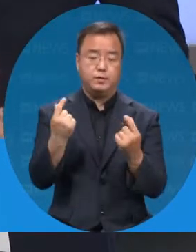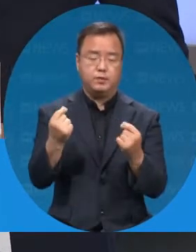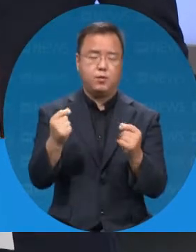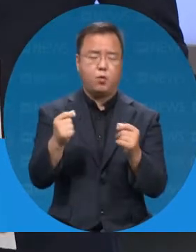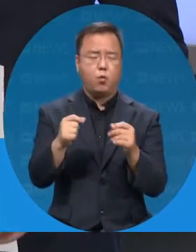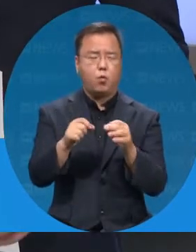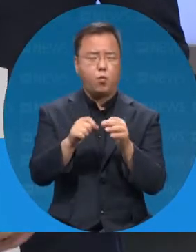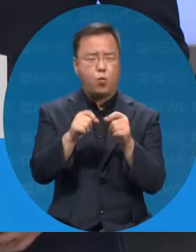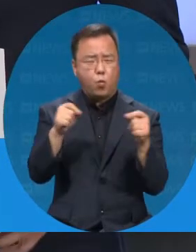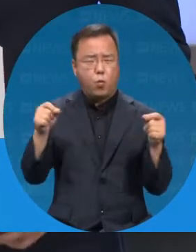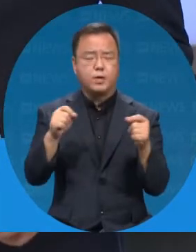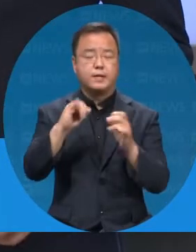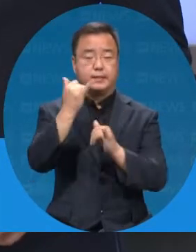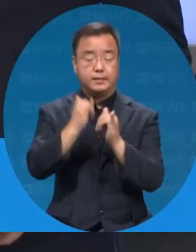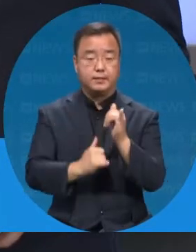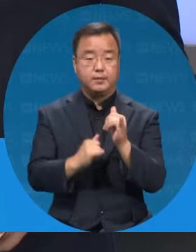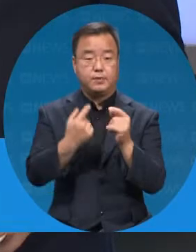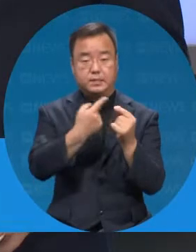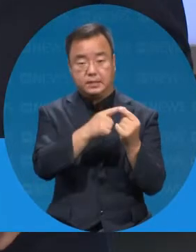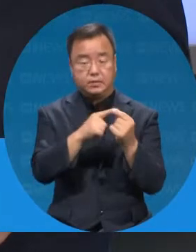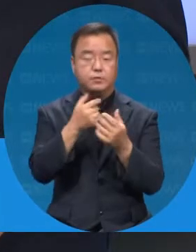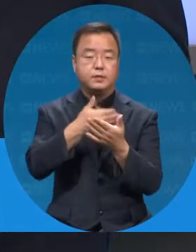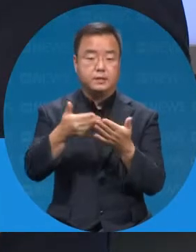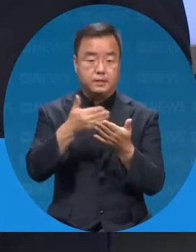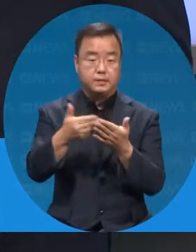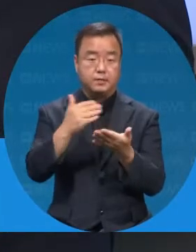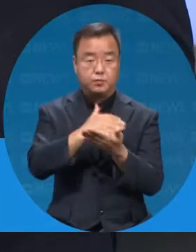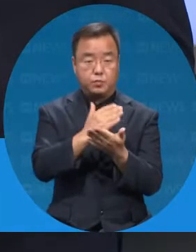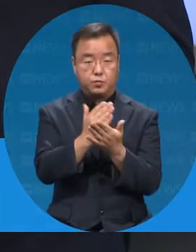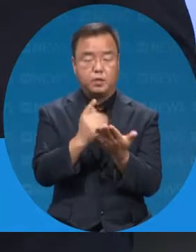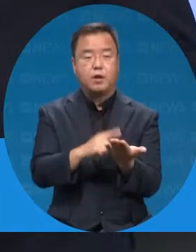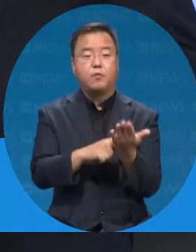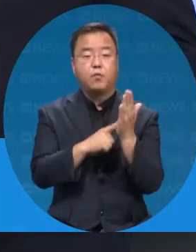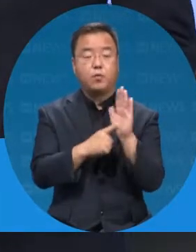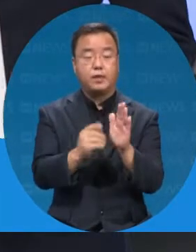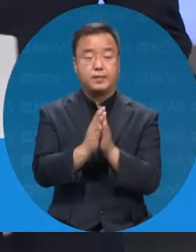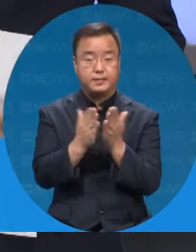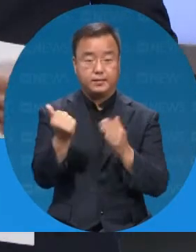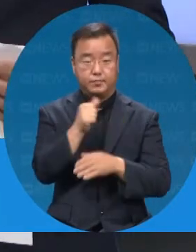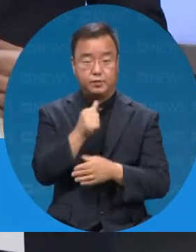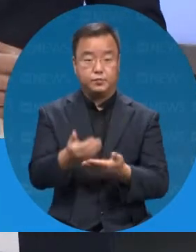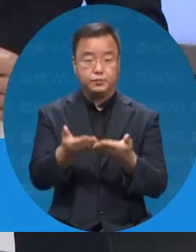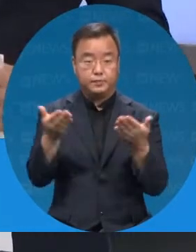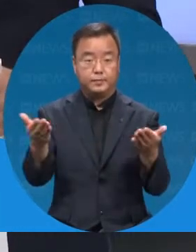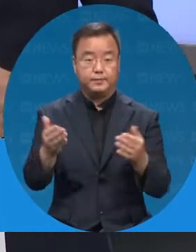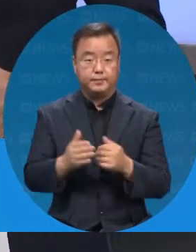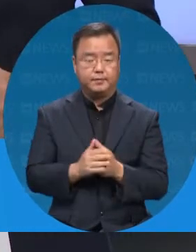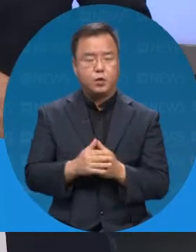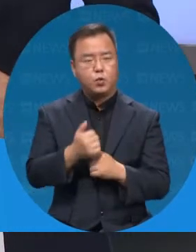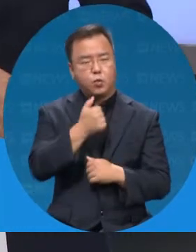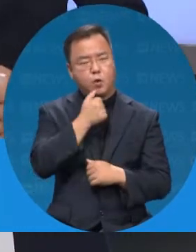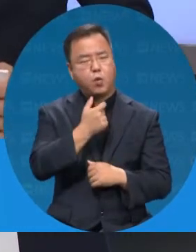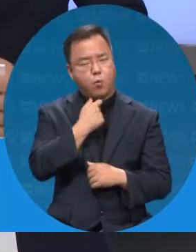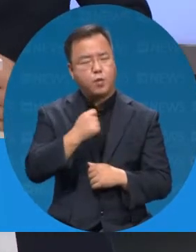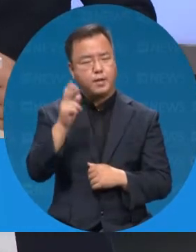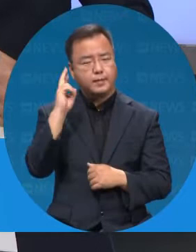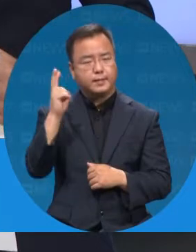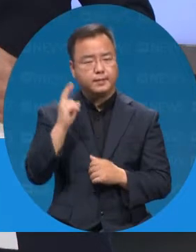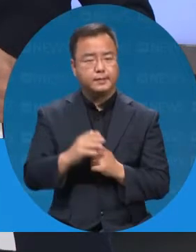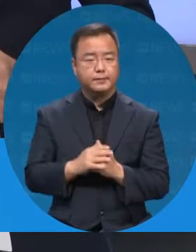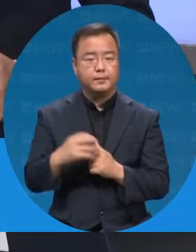글과 그림을 통해서 다채롭게 풀어낸 책을 한 권 소개해드리는데요. 로마로 떠나고 싶어질 것 같군요. 자,